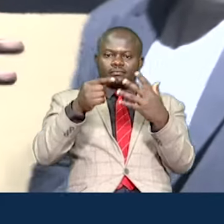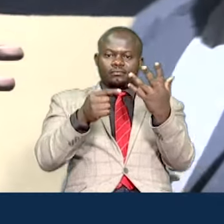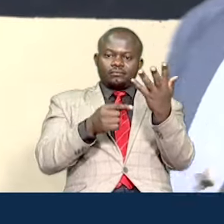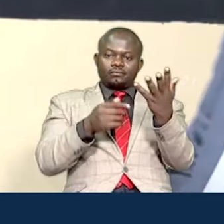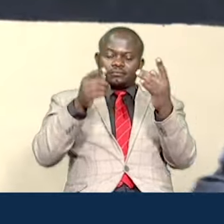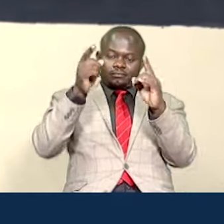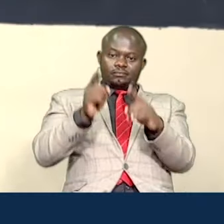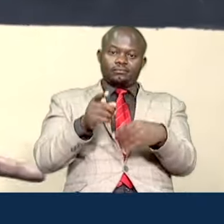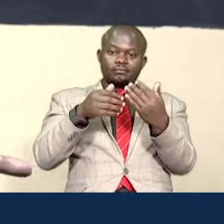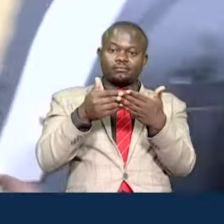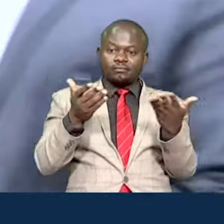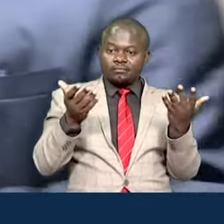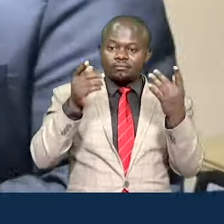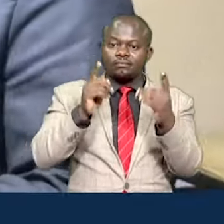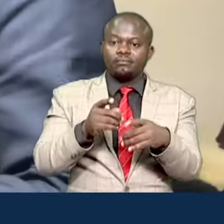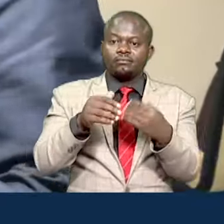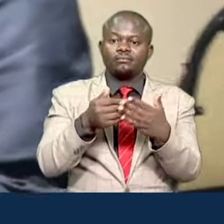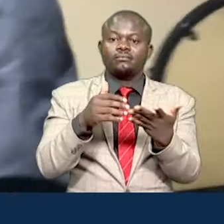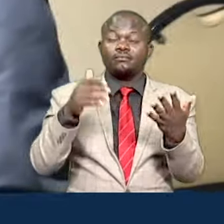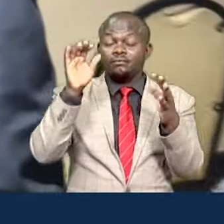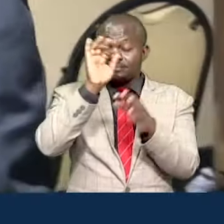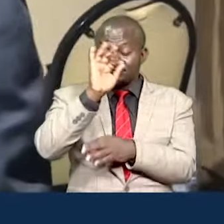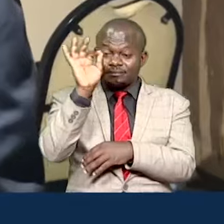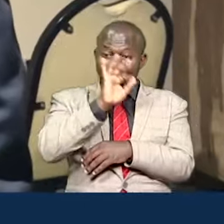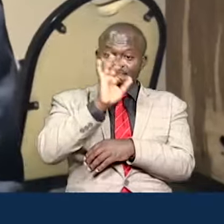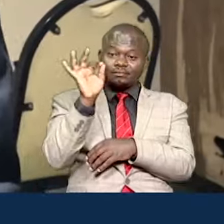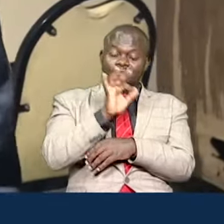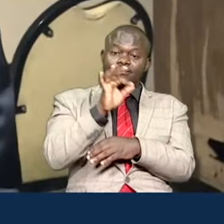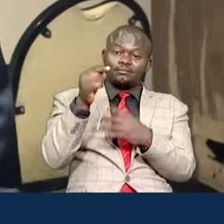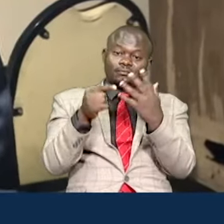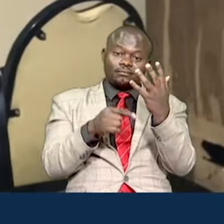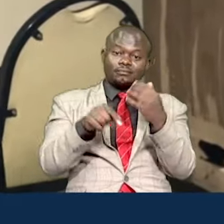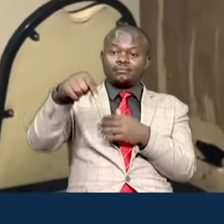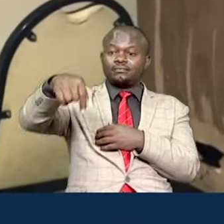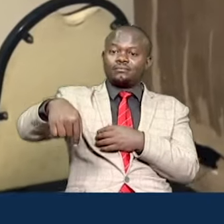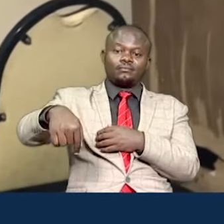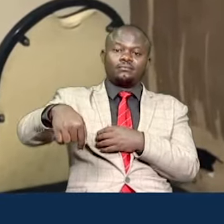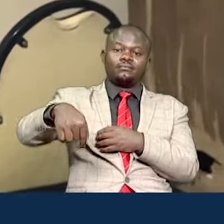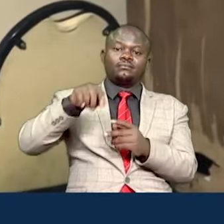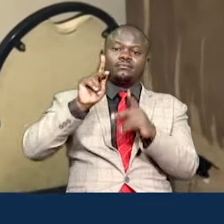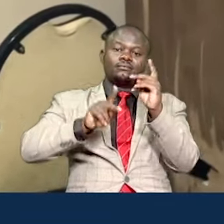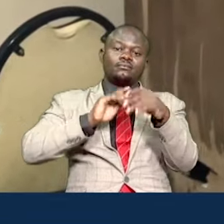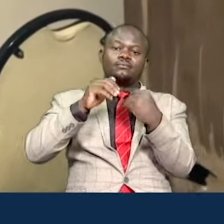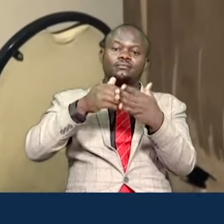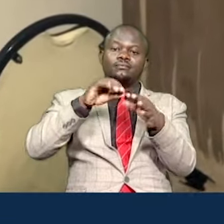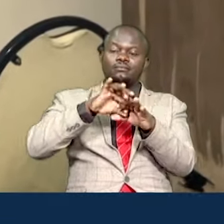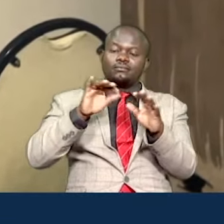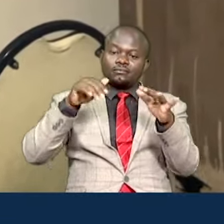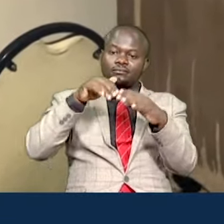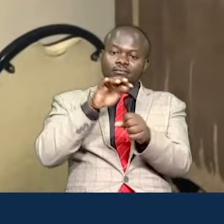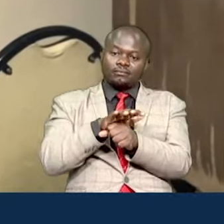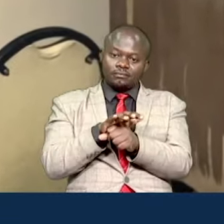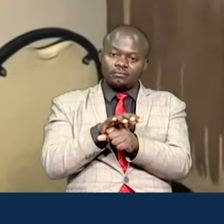yaje yabonetse? Biratangaje, hano kuri site abantu batoye baritabira